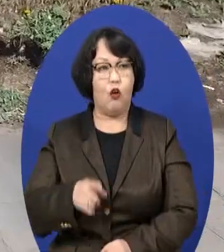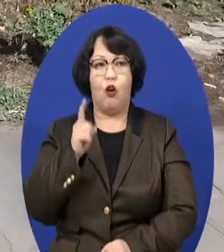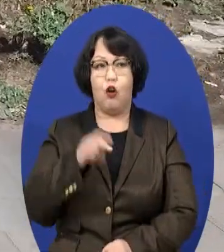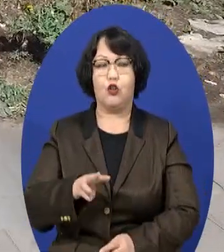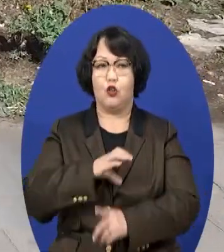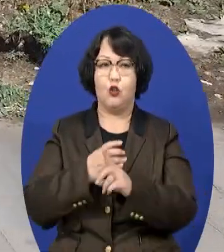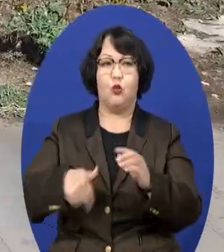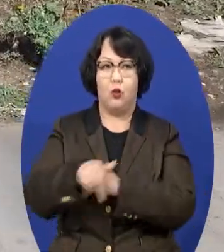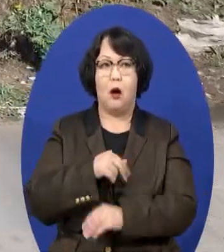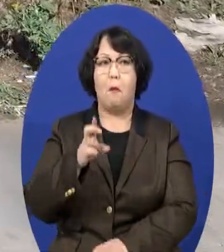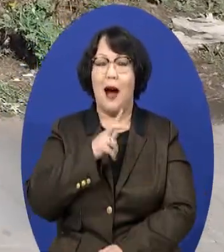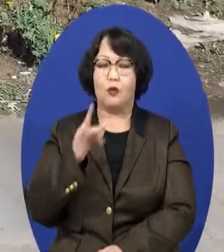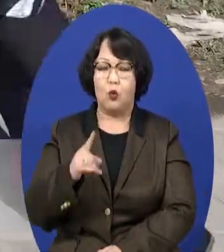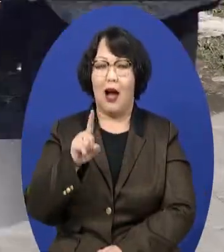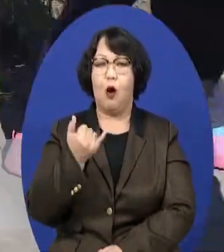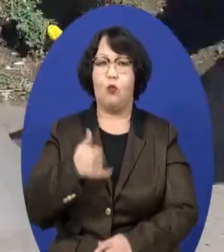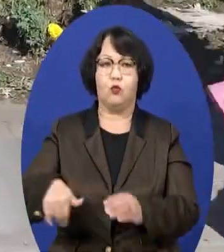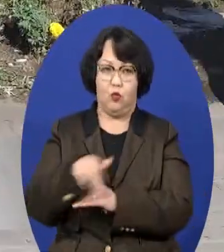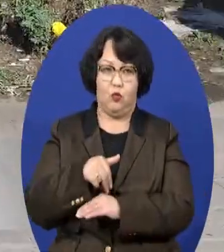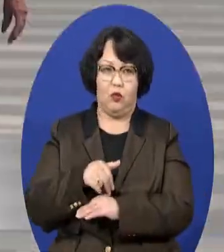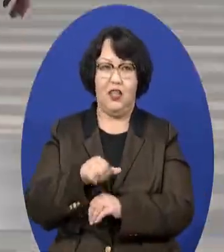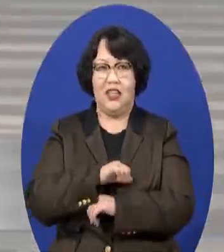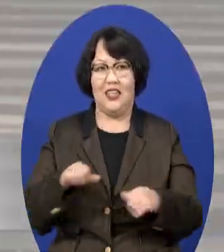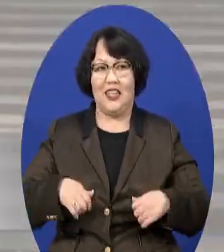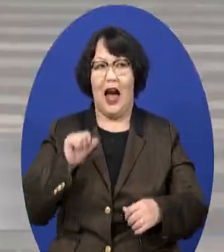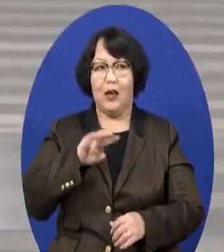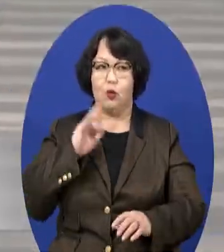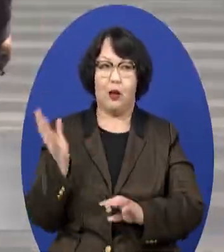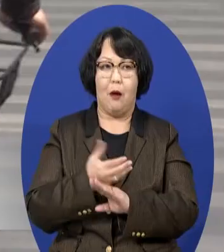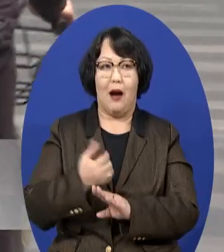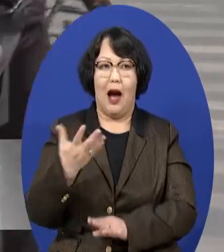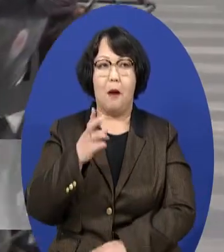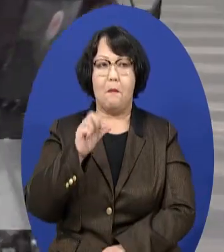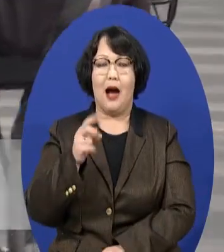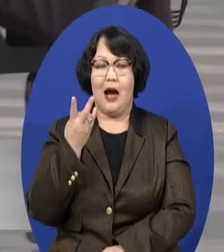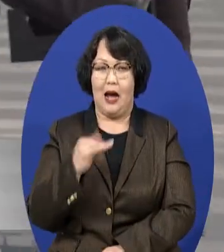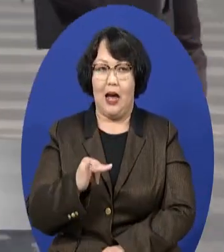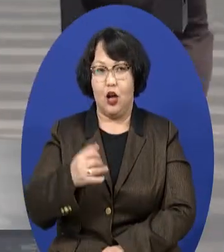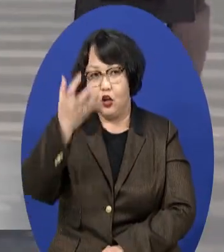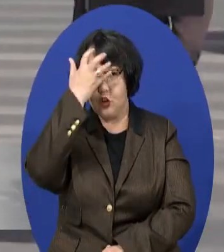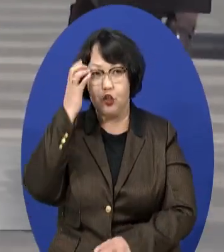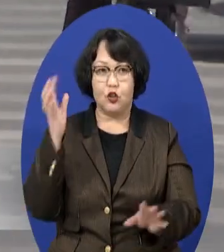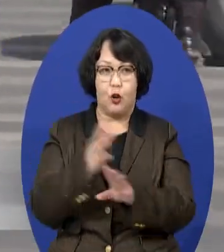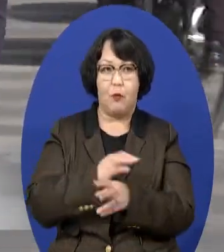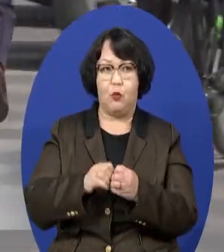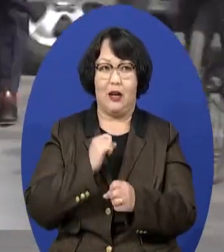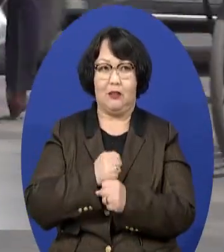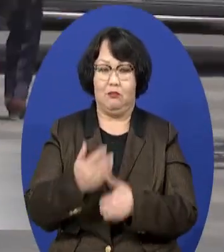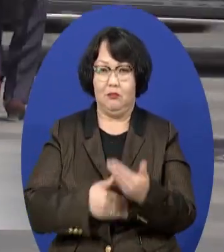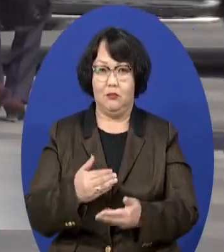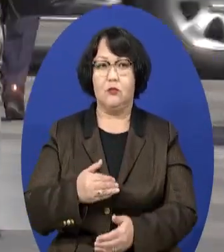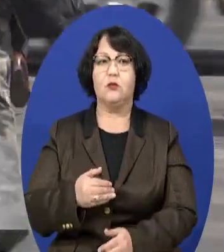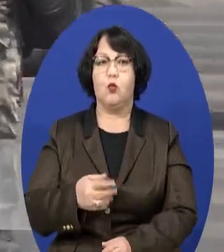дүүрэг Багнуур, хан ул. Иргэдтэй аюулгүй орчинтой дүүрэг бол Баханга. Засаглал нь үр ашигтай дүүргээр хан ул тэргүүлсэн